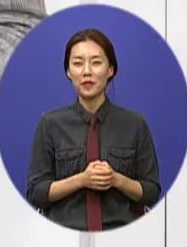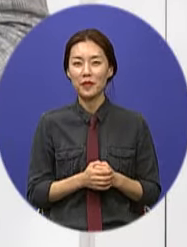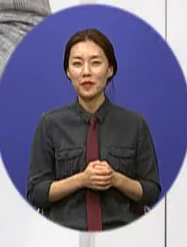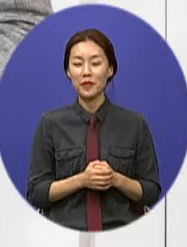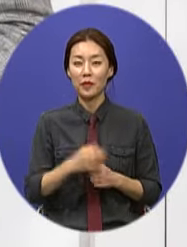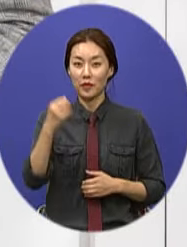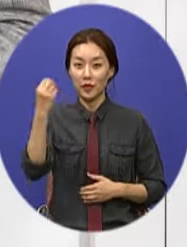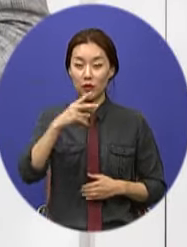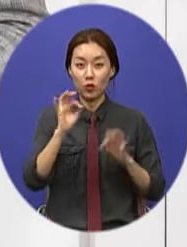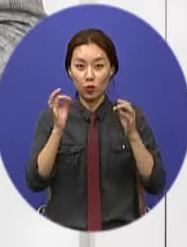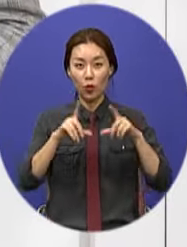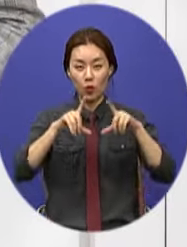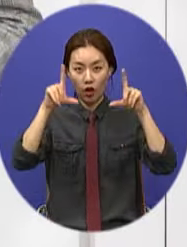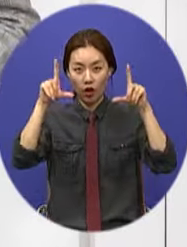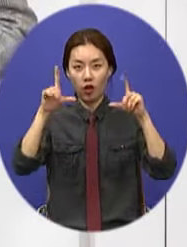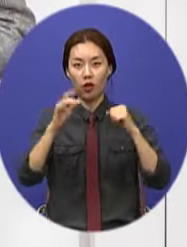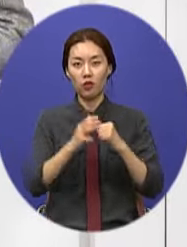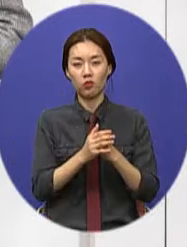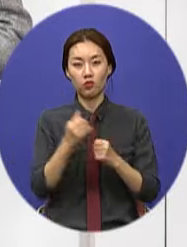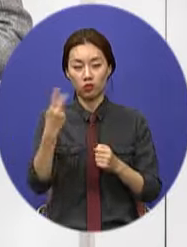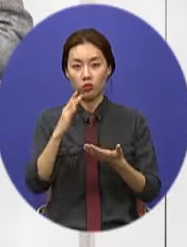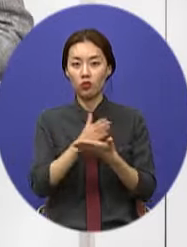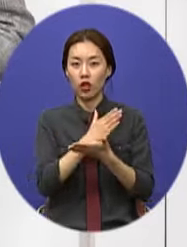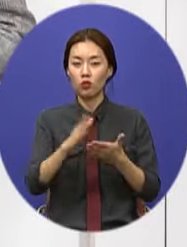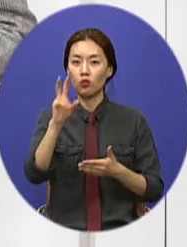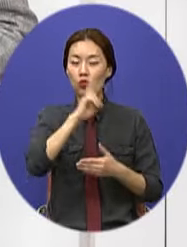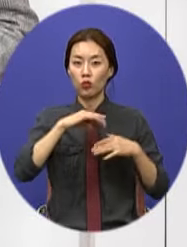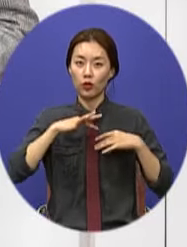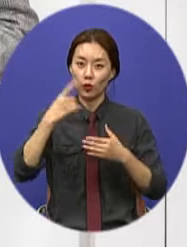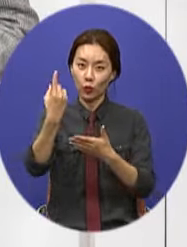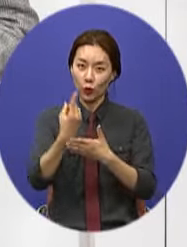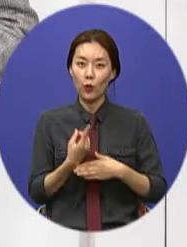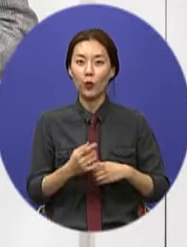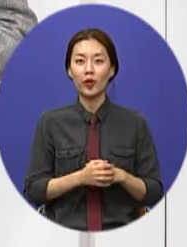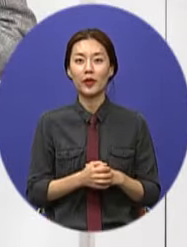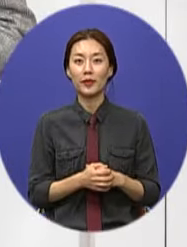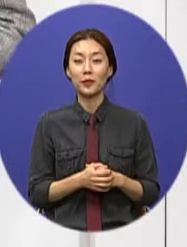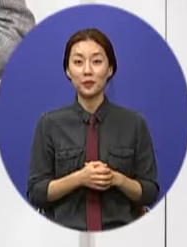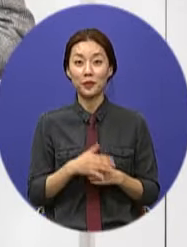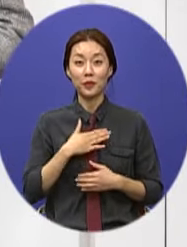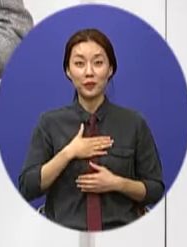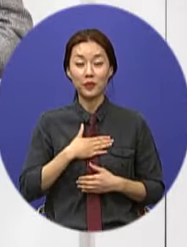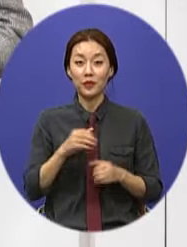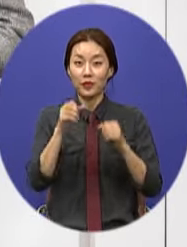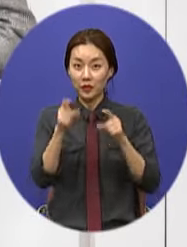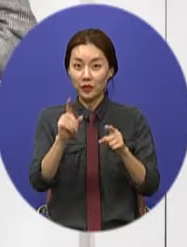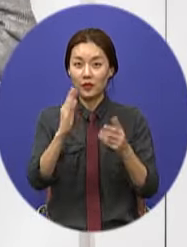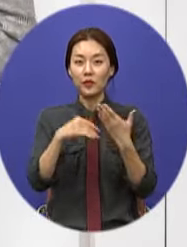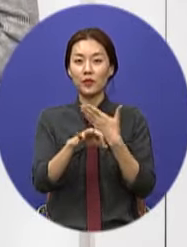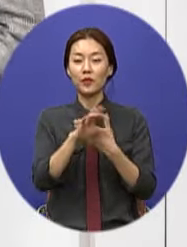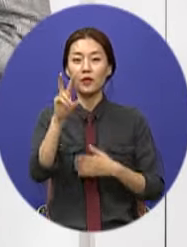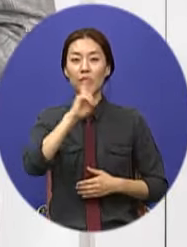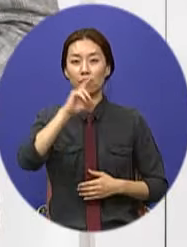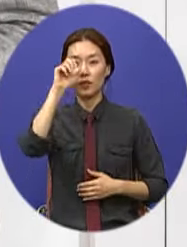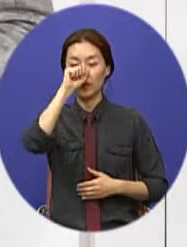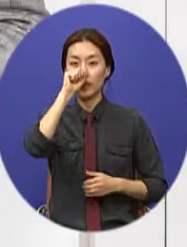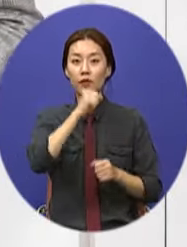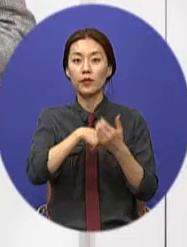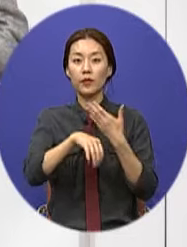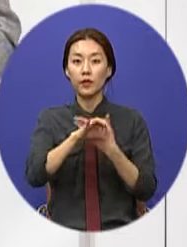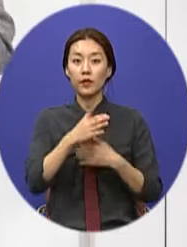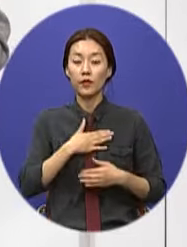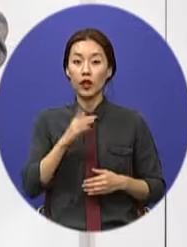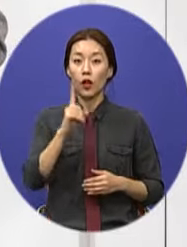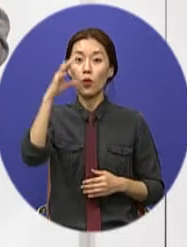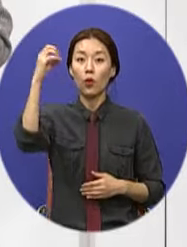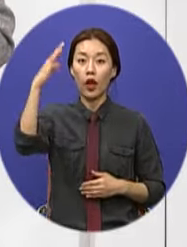네. 자주 금요일날 얘기도 저 나름 노래자랑도 하시고 예. 예. 기회가 되면 뭐 노래 좋아하시고 하면은 제가